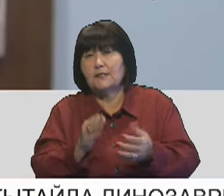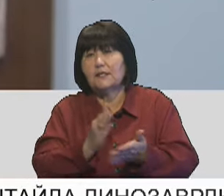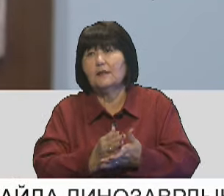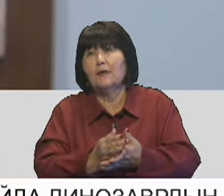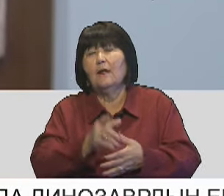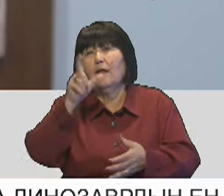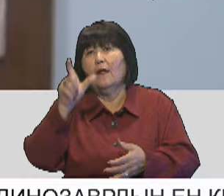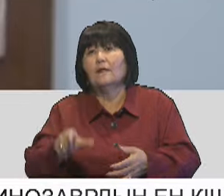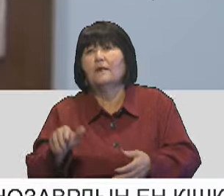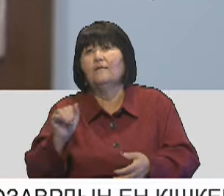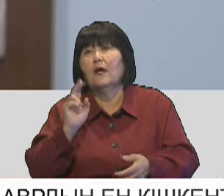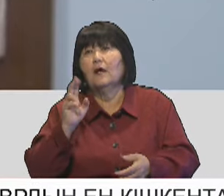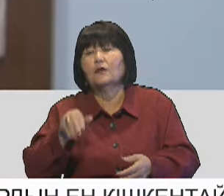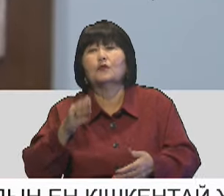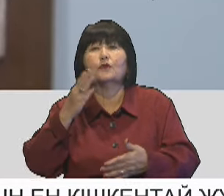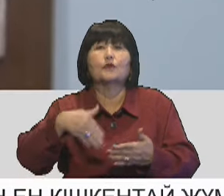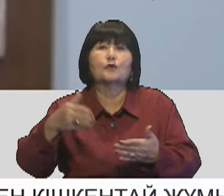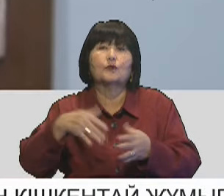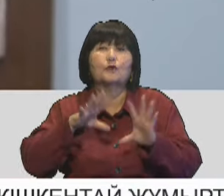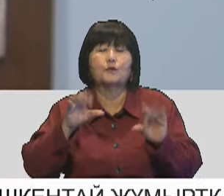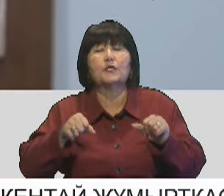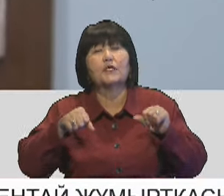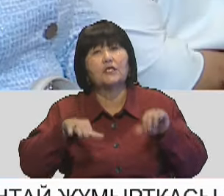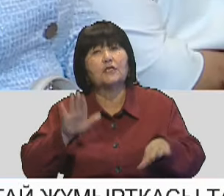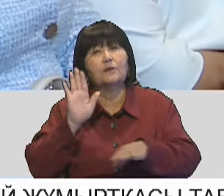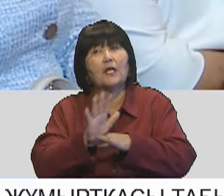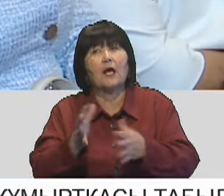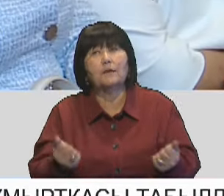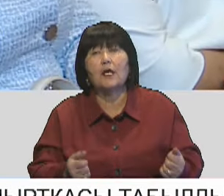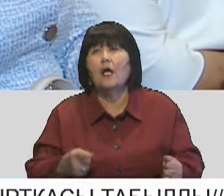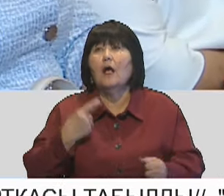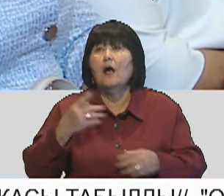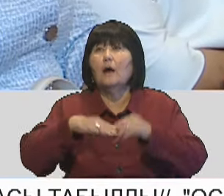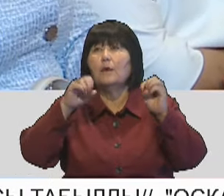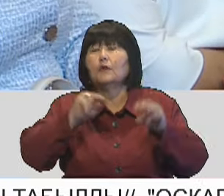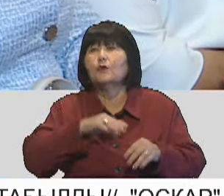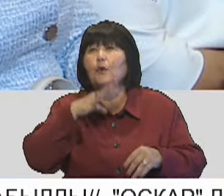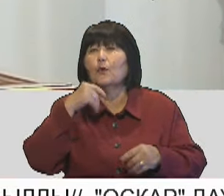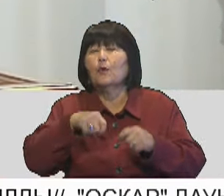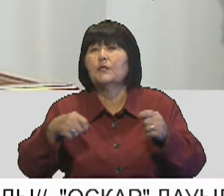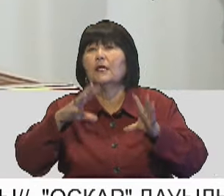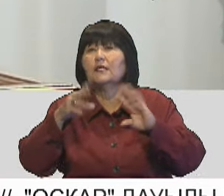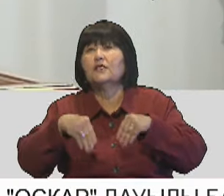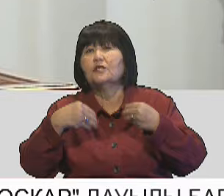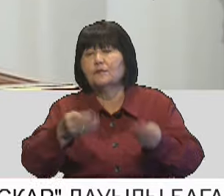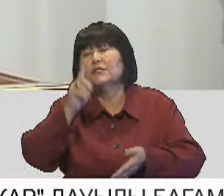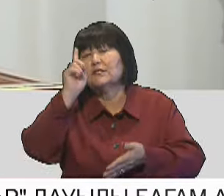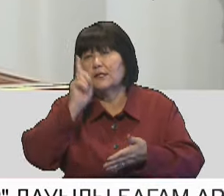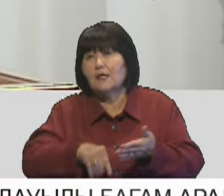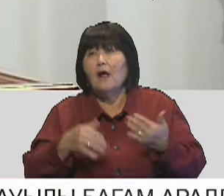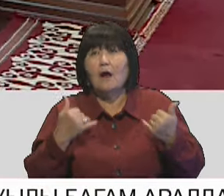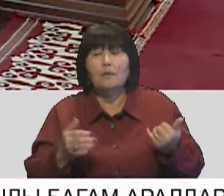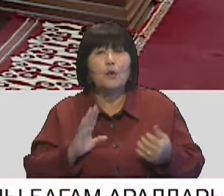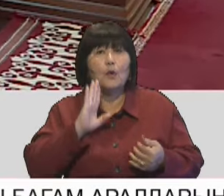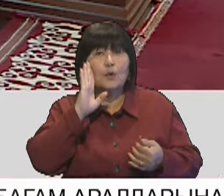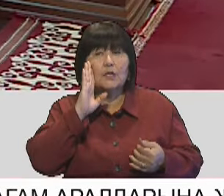адами факторды жою бойынша сондай шешімдер қабылданды. Мамандар бұл жұмыстардың көп ұзамай нәтиже беретініне сенімді. Ал бүгінгі